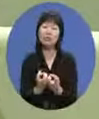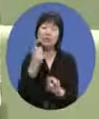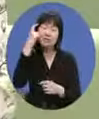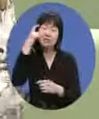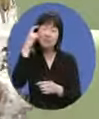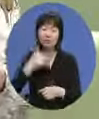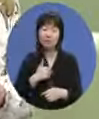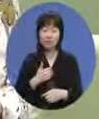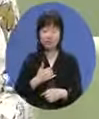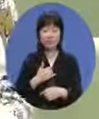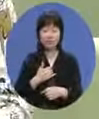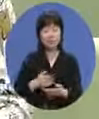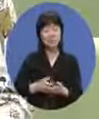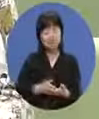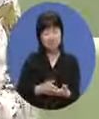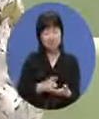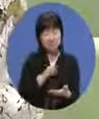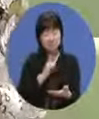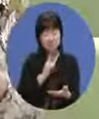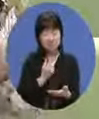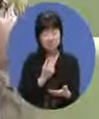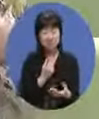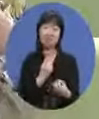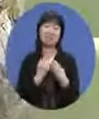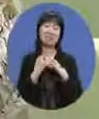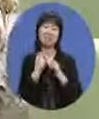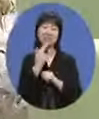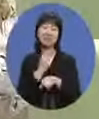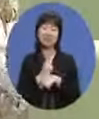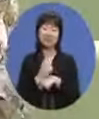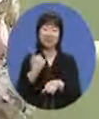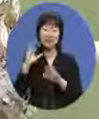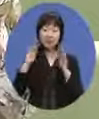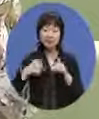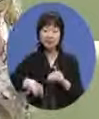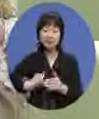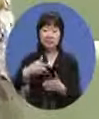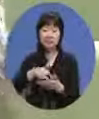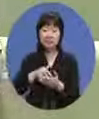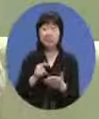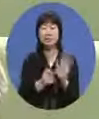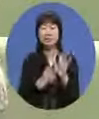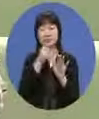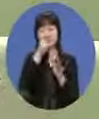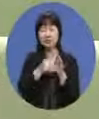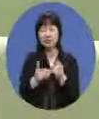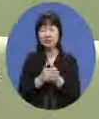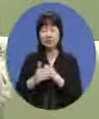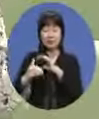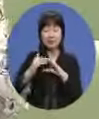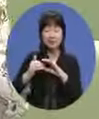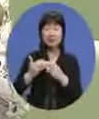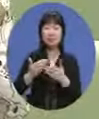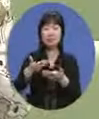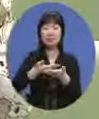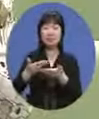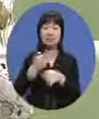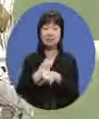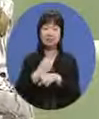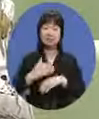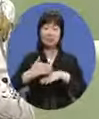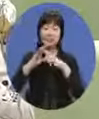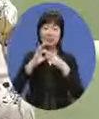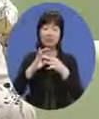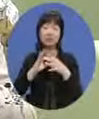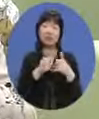제 아는 뭐 이렇게 얘기는 안 하겠지 애들이. 그렇지만 애 나름대로 무슨 표현을 좀 해요. 그래서 이렇게 주고받고 하는 과정을 통해서 그래도